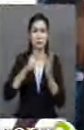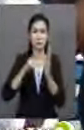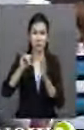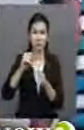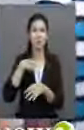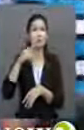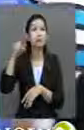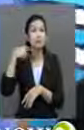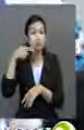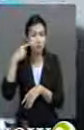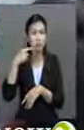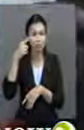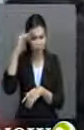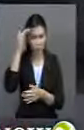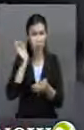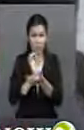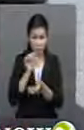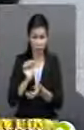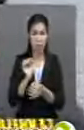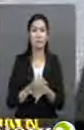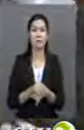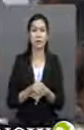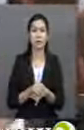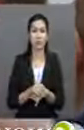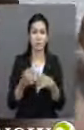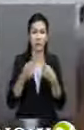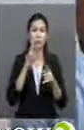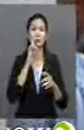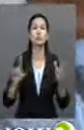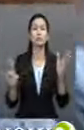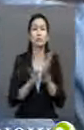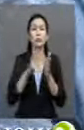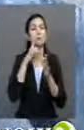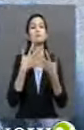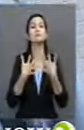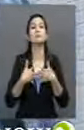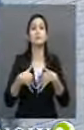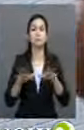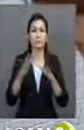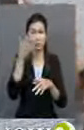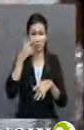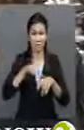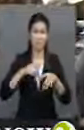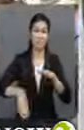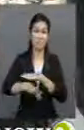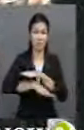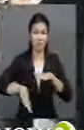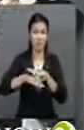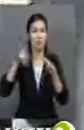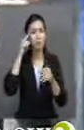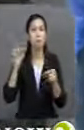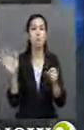หญิงวิไลวันที่เป็นตำรวจทั้งคู่นี้แต่สุดท้ายก็ปล่อยนะครับเนื่องจากพยานหลักฐานยังมี